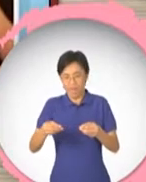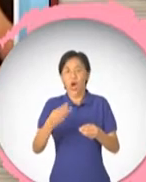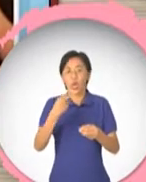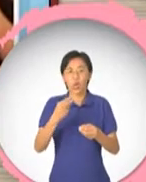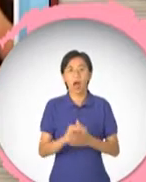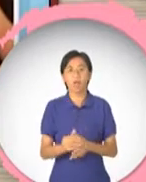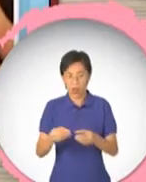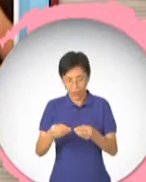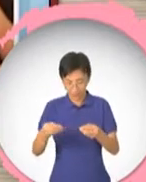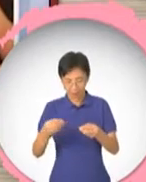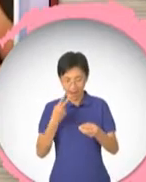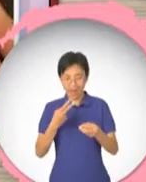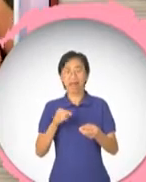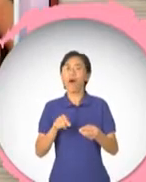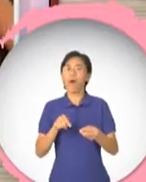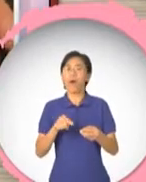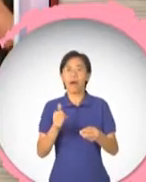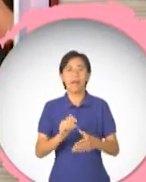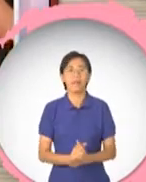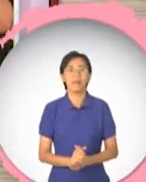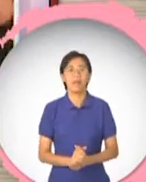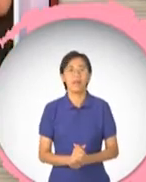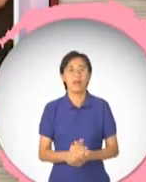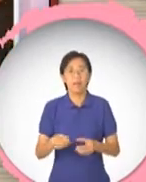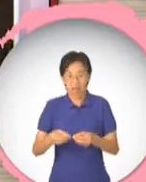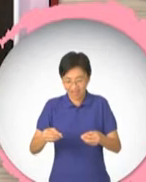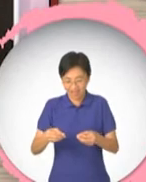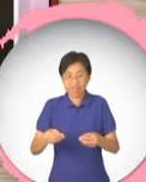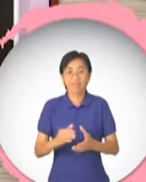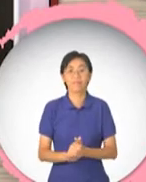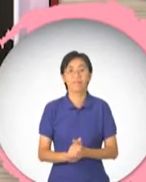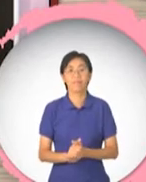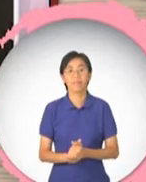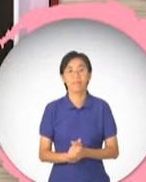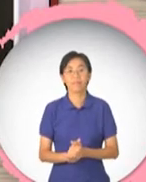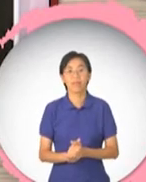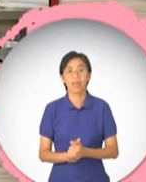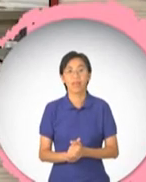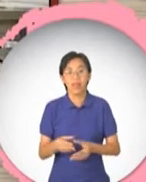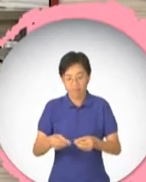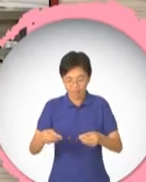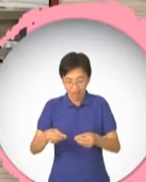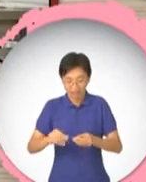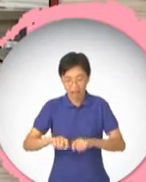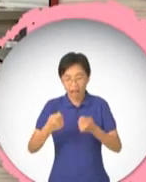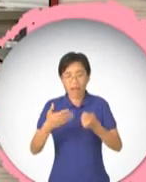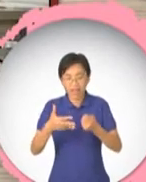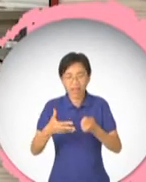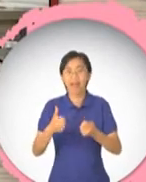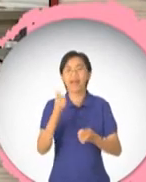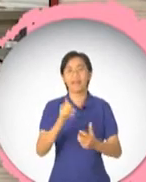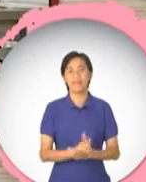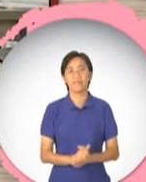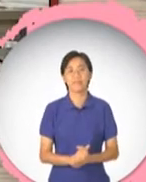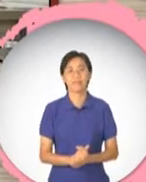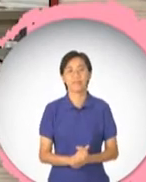ก็พอมองออกนะคะอาจารย์ครับแต่ว่าเพื่อให้ชัวร์โอ้ จะเห็นว่า เห็นนิ้วเราข้างล่างแล้วก็ไม่ขาดด้วย จากนั้นเนี่ยเราก็นำออกมาค่ะ